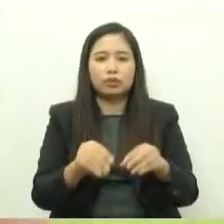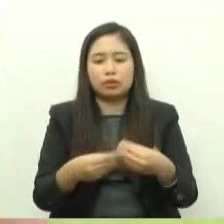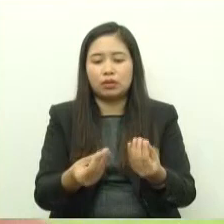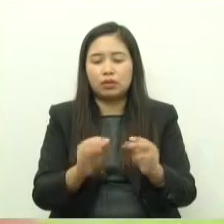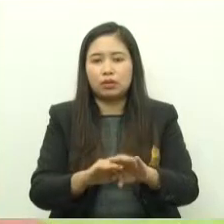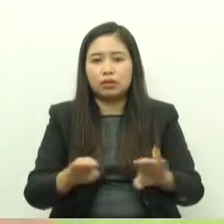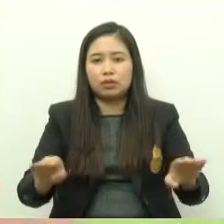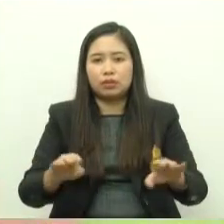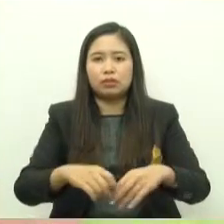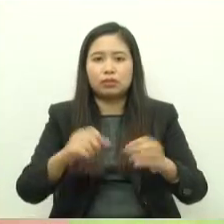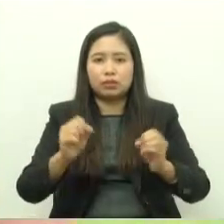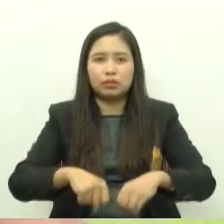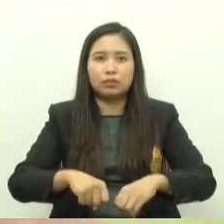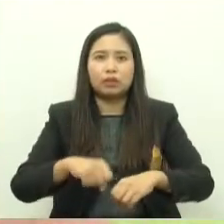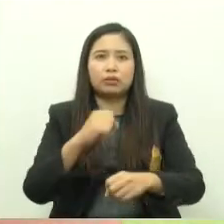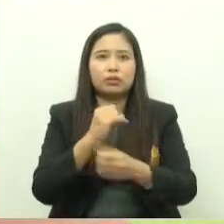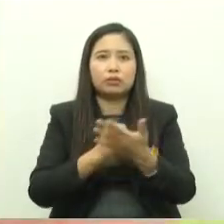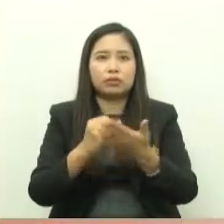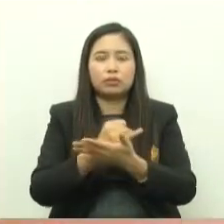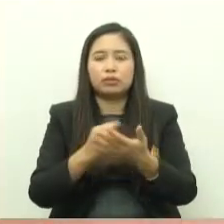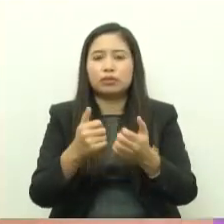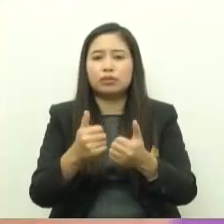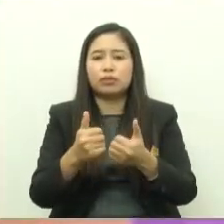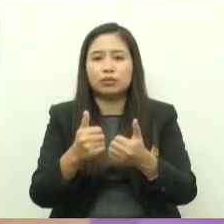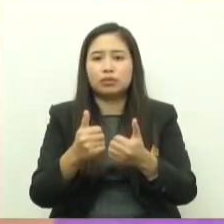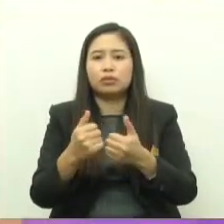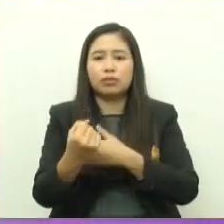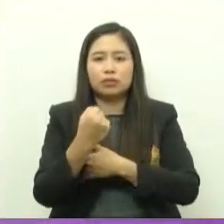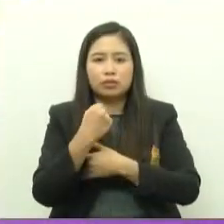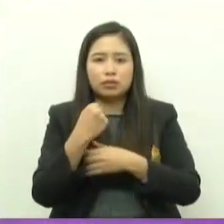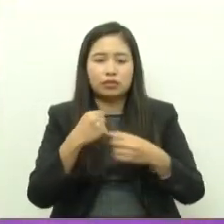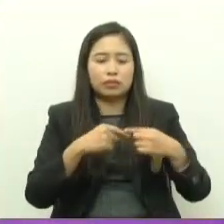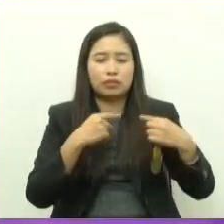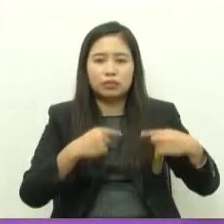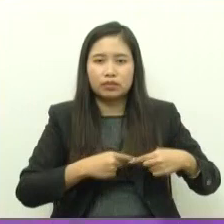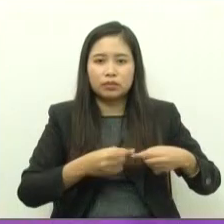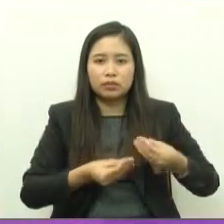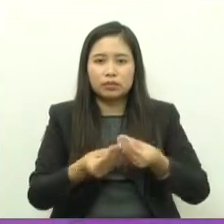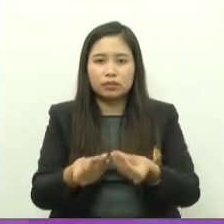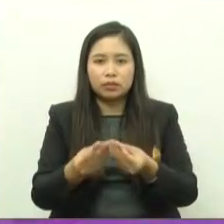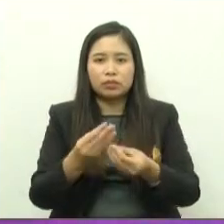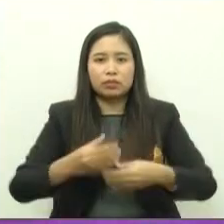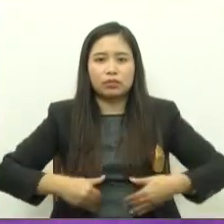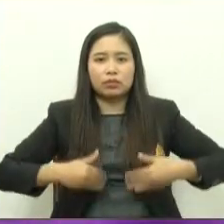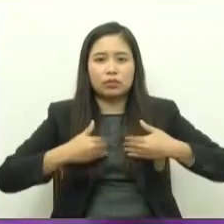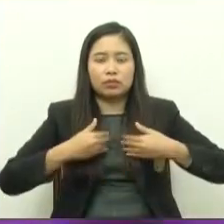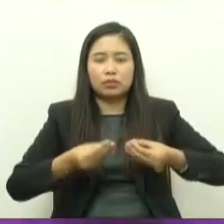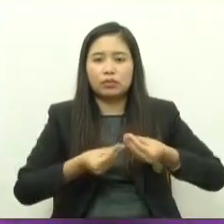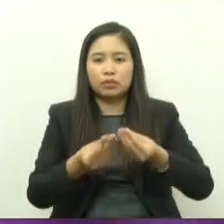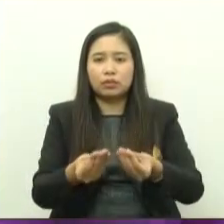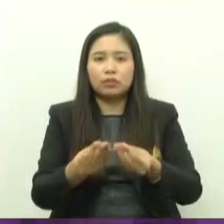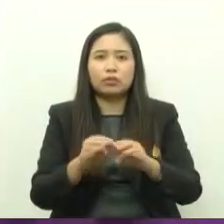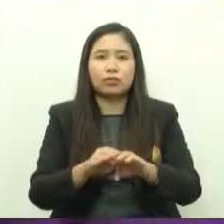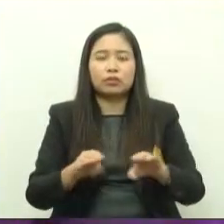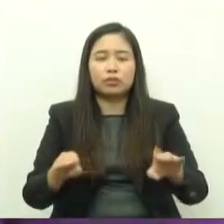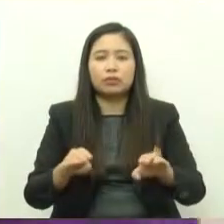เรียนจากรุ่นสวนรุ่นนะครับได้กล่าวถึงแรงบันดาลใจแล้วก็ในการใช้ชีวิตแล้วก็การสร้างสรรค์ผลงานครับ